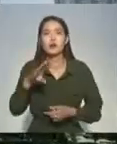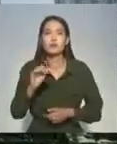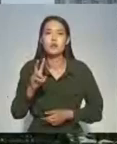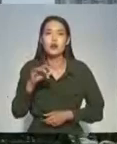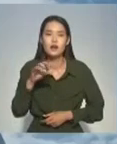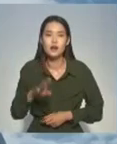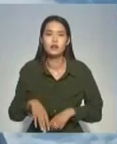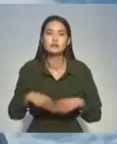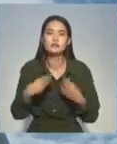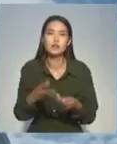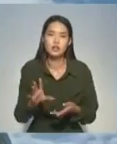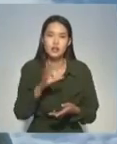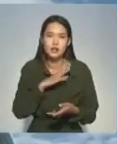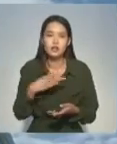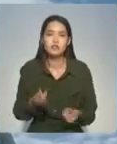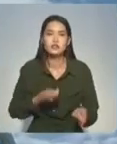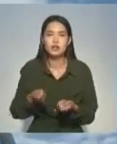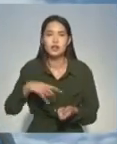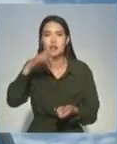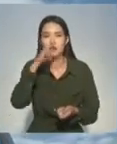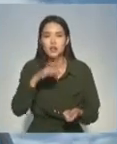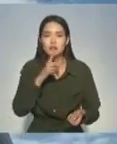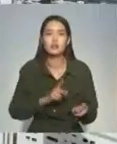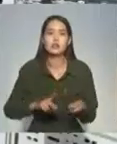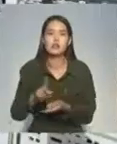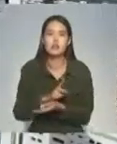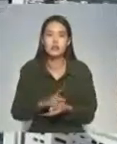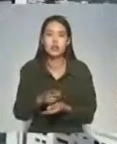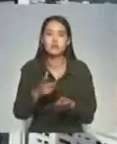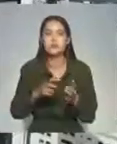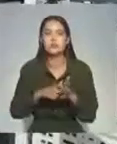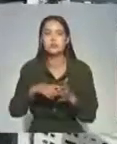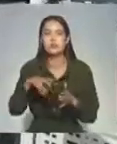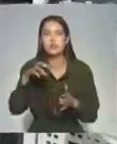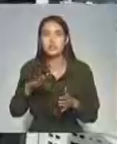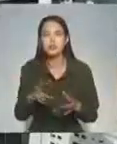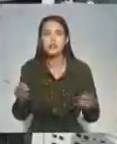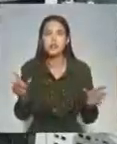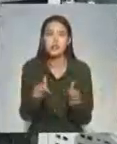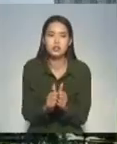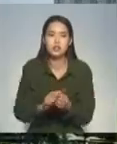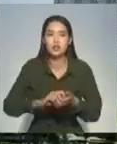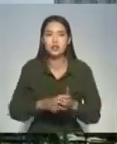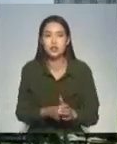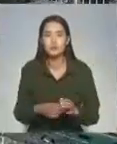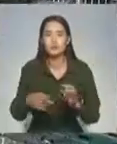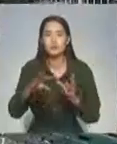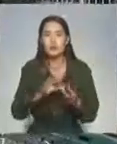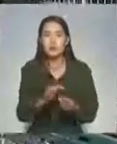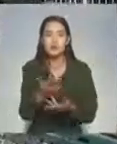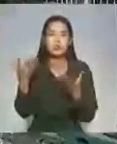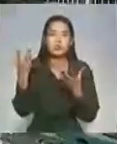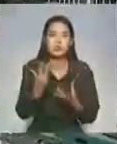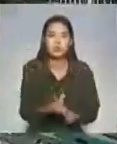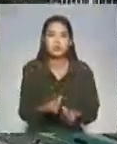реализует беспрецедентные в истории Казахстана реформы. Только за последний год в стране произошло множество изменений. Но их результаты заметны уже сейчас,